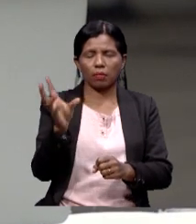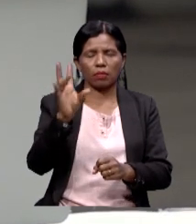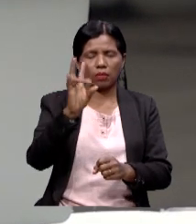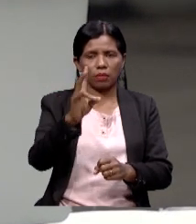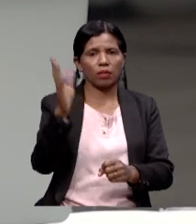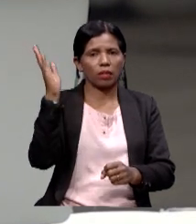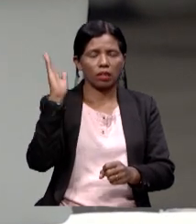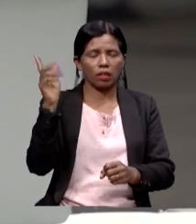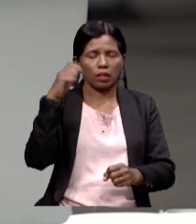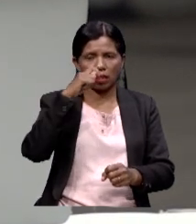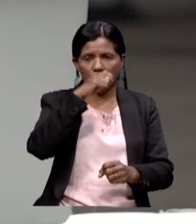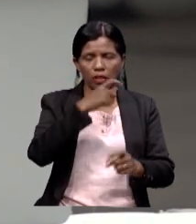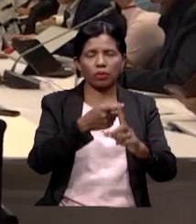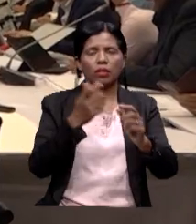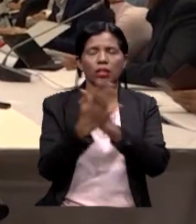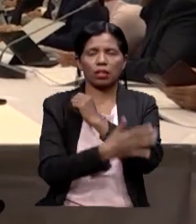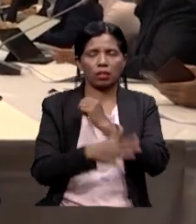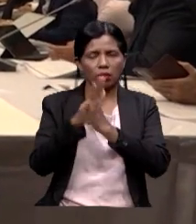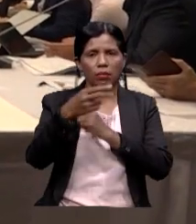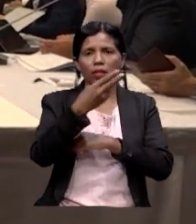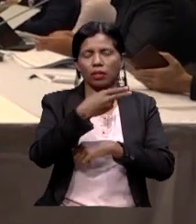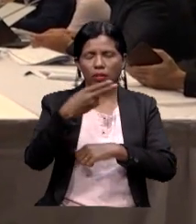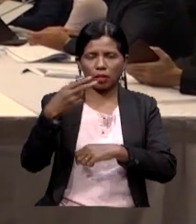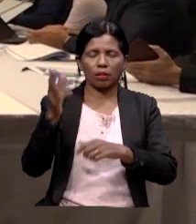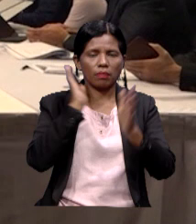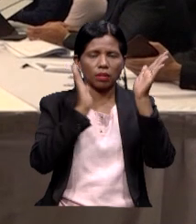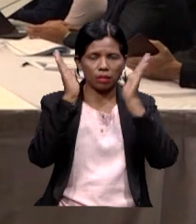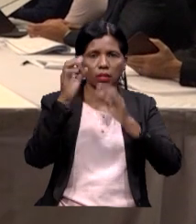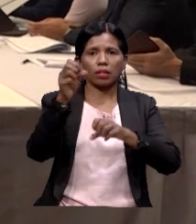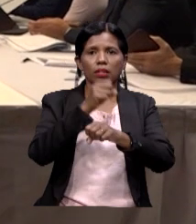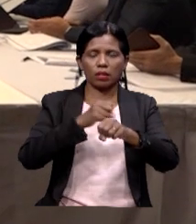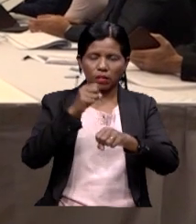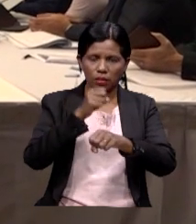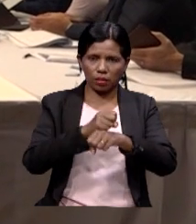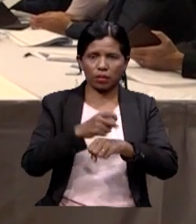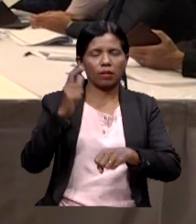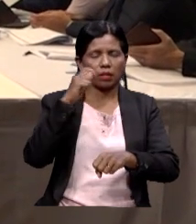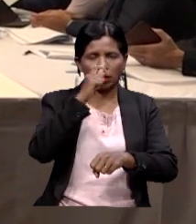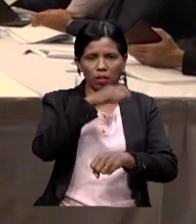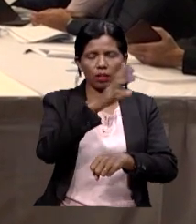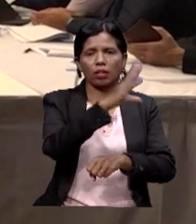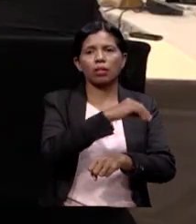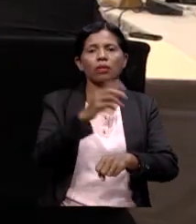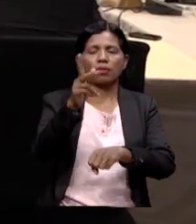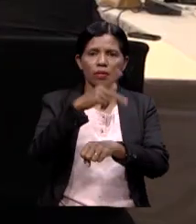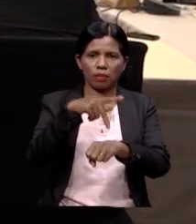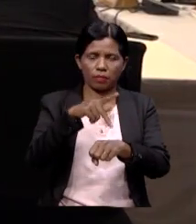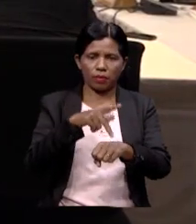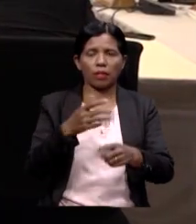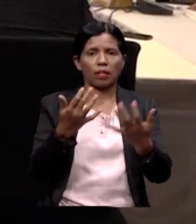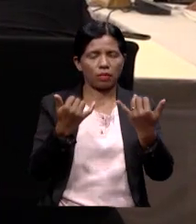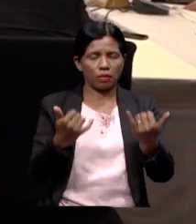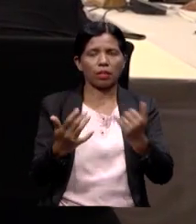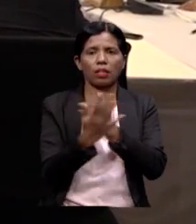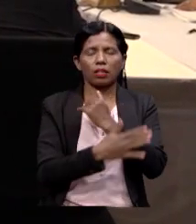Thailandia, husi na saun lima hanesan Indonesia, Malaysia, Singapura, Thailandia no Filipina. Dedaung ne na